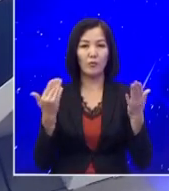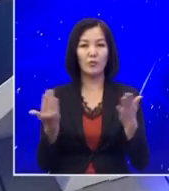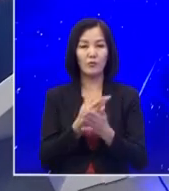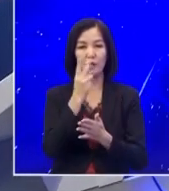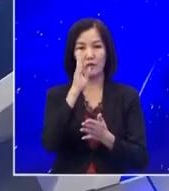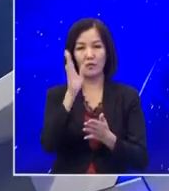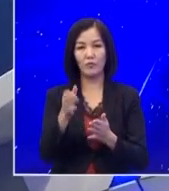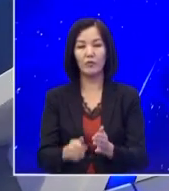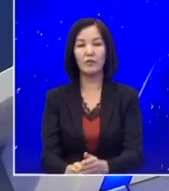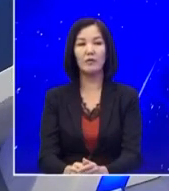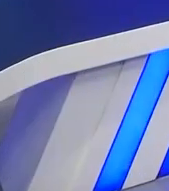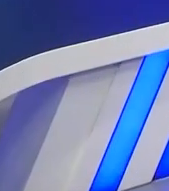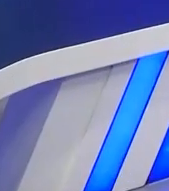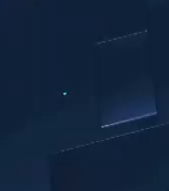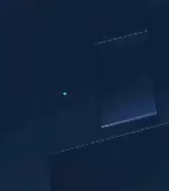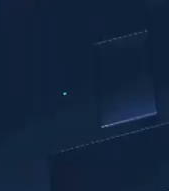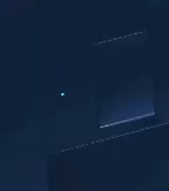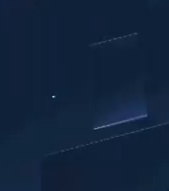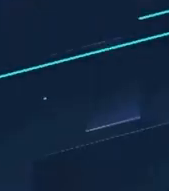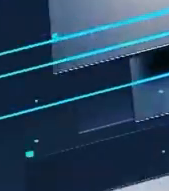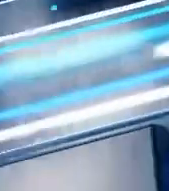хабарда көретіндеріңіз.